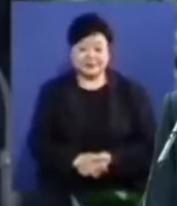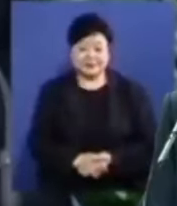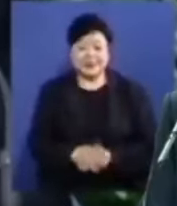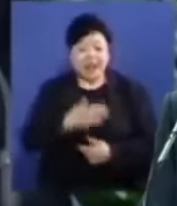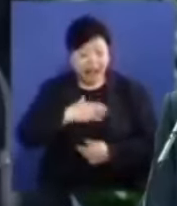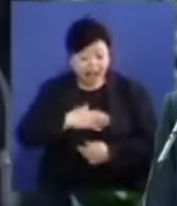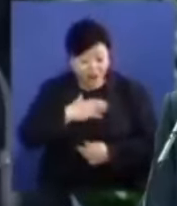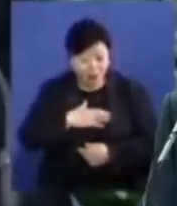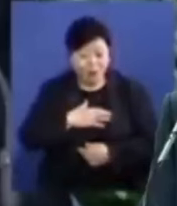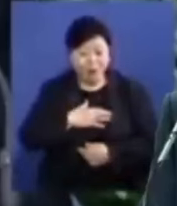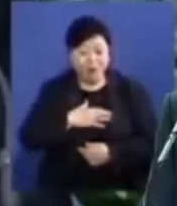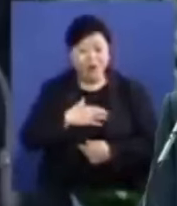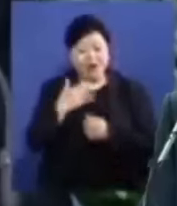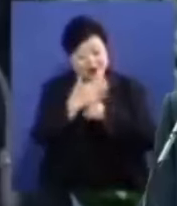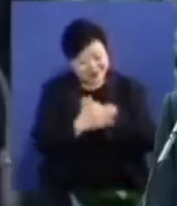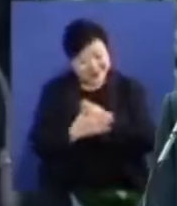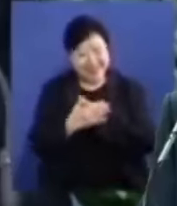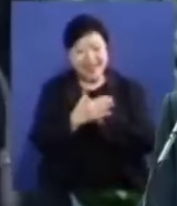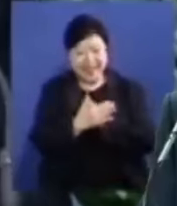알고 우리가 그 은혜의